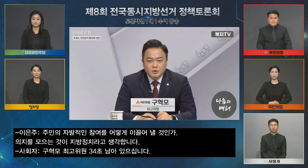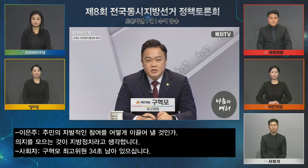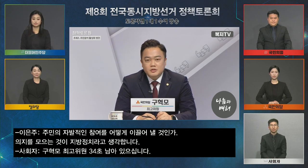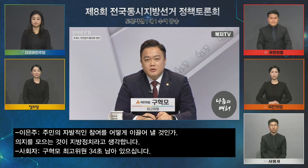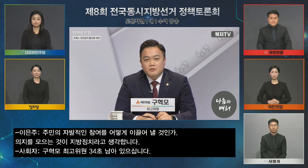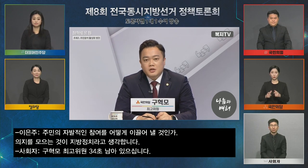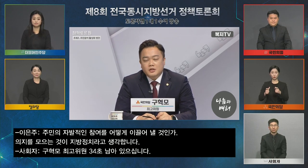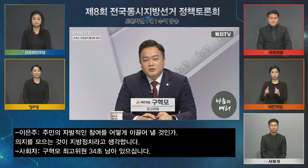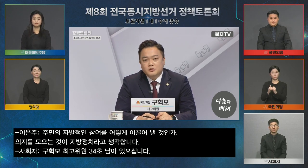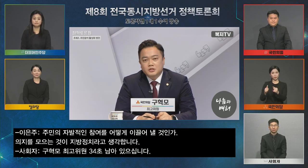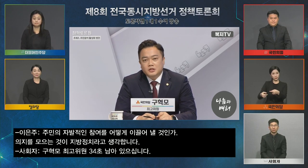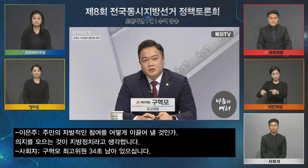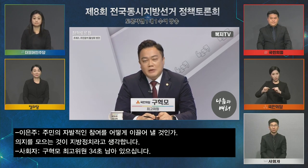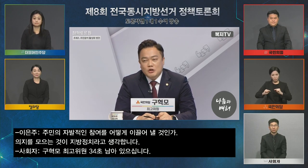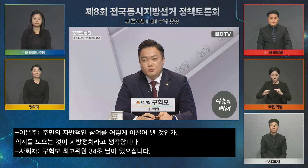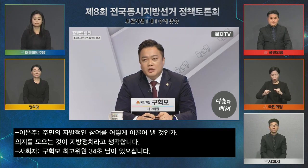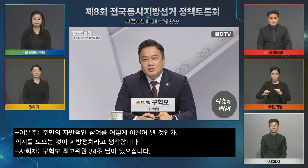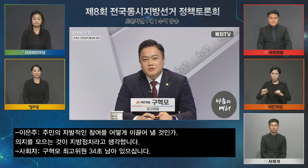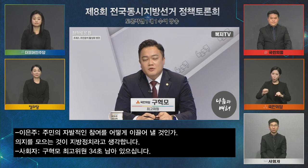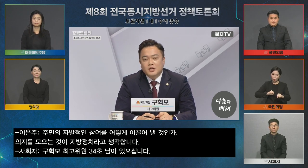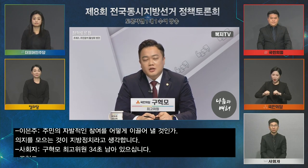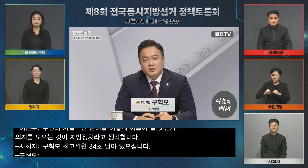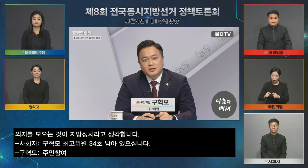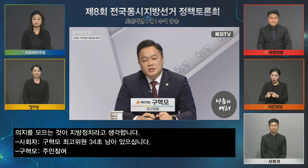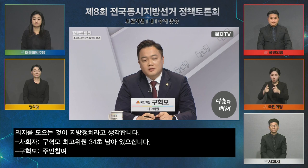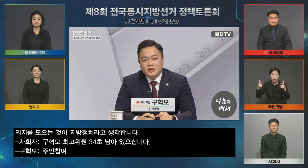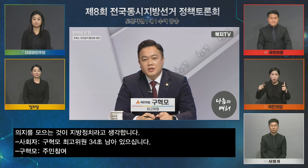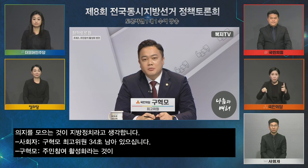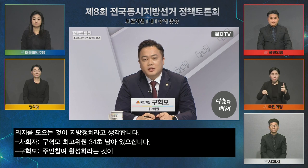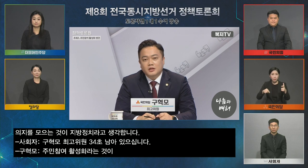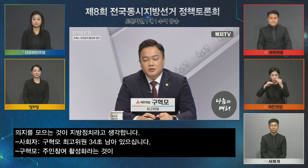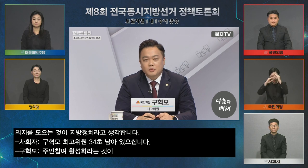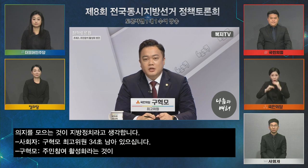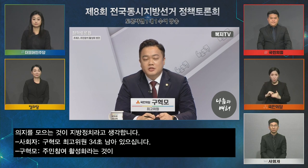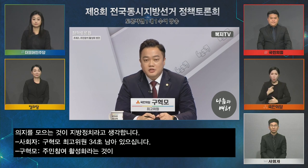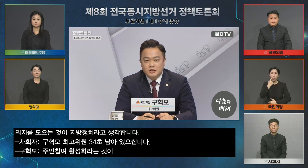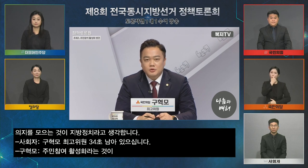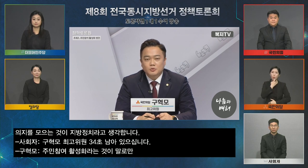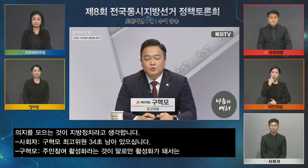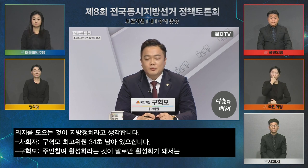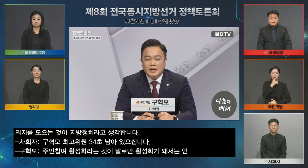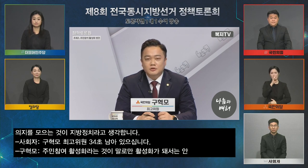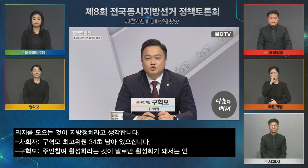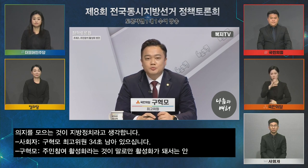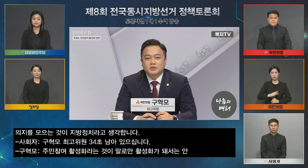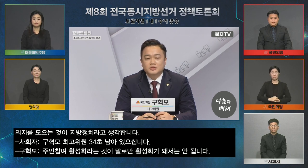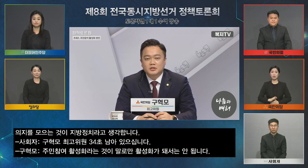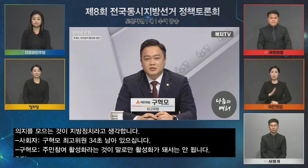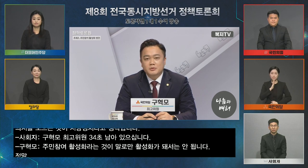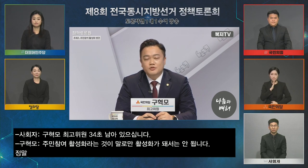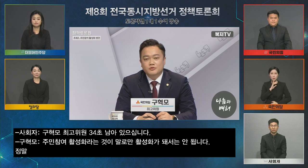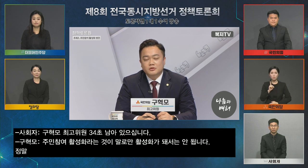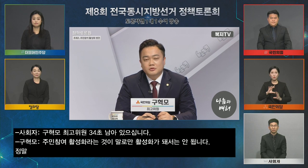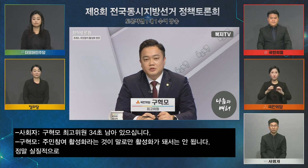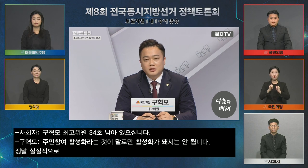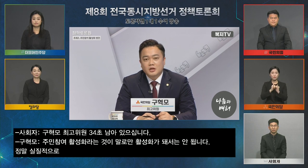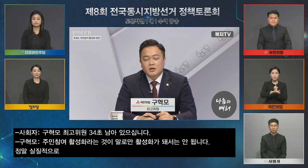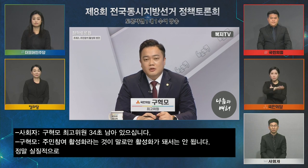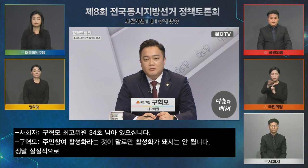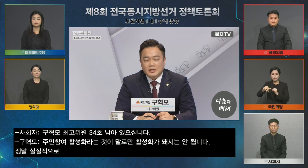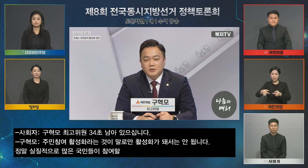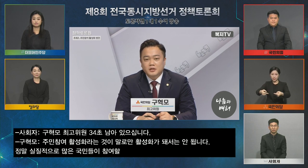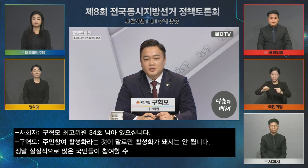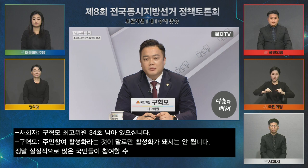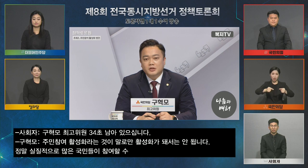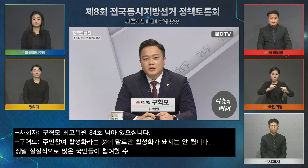주민 참여 활성화라는 것이 말로만 활성화가 돼서는 안 됩니다. 정말 실질적으로 많은 국민들이 참여할 수 있는 것들이